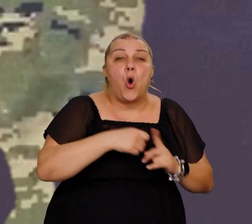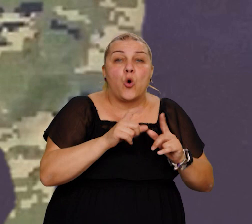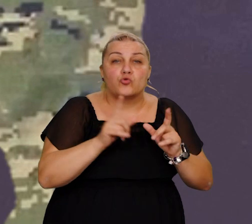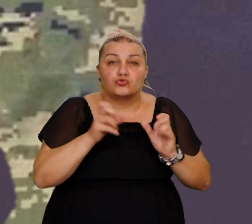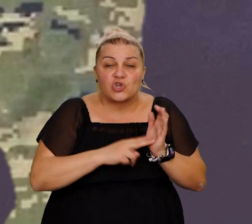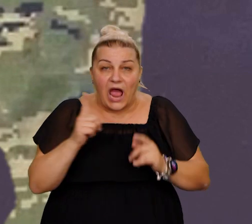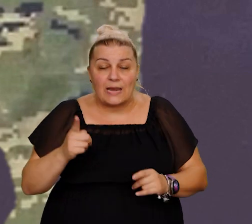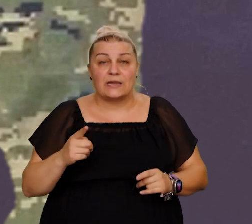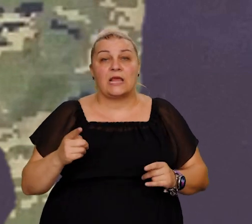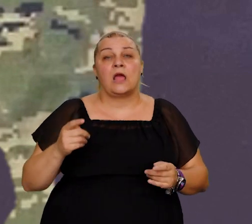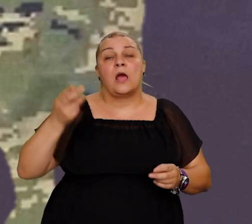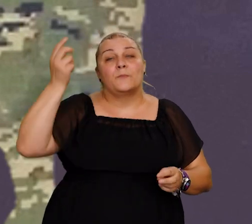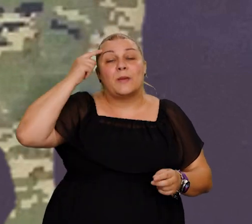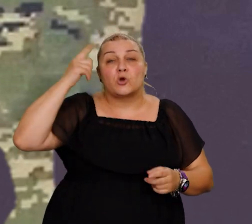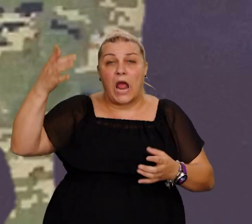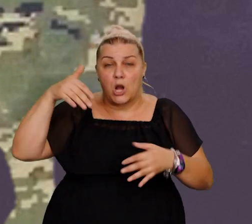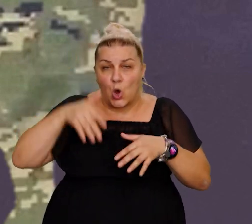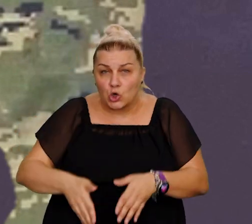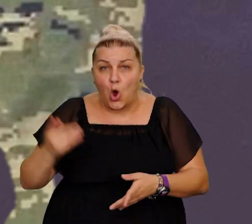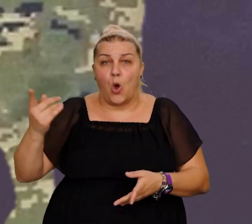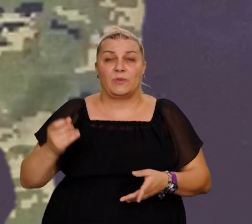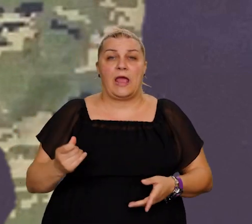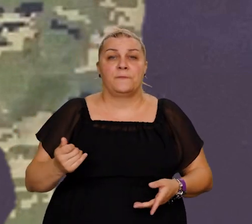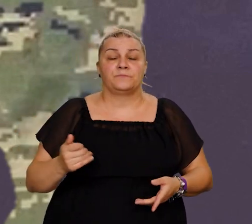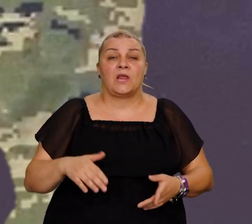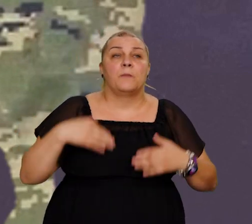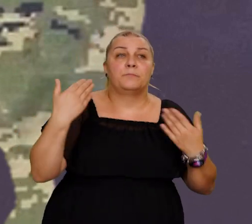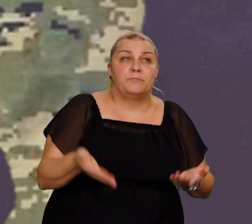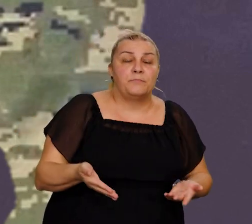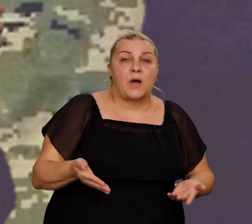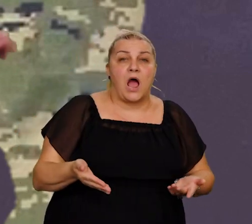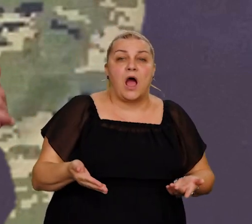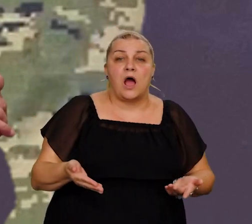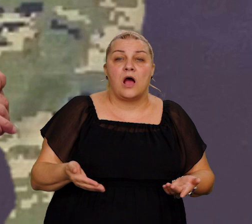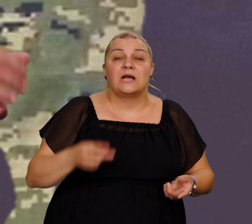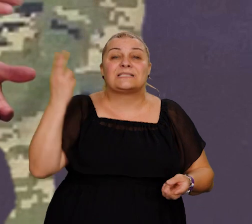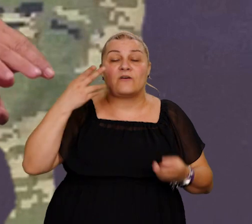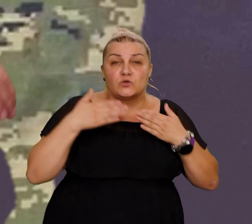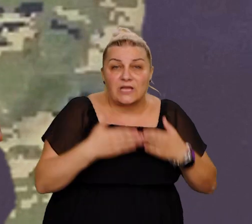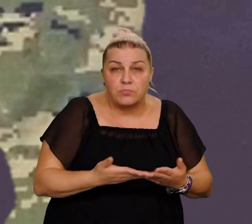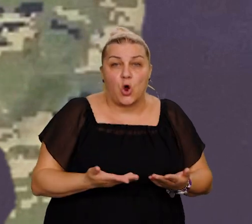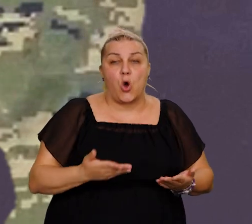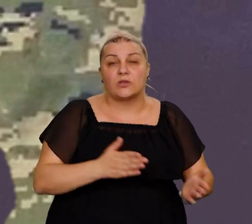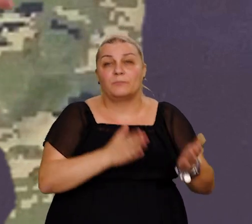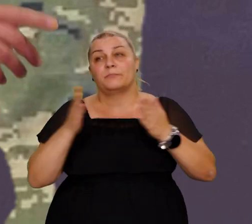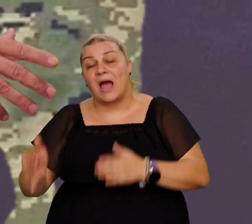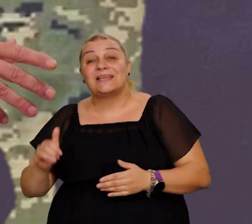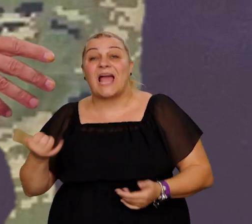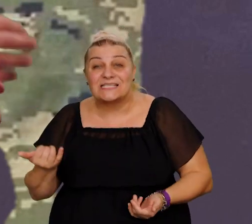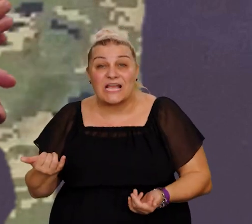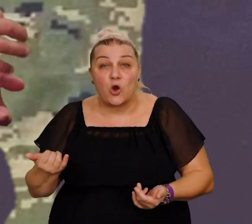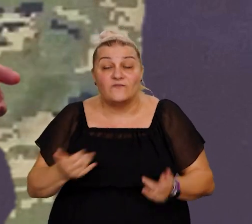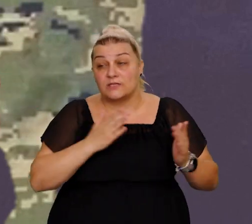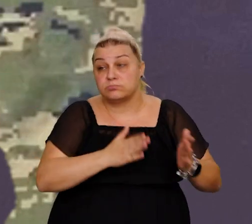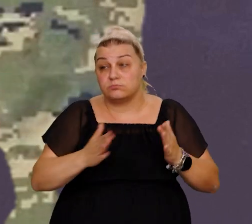krenuli s Vukovarskog memorijalnog groblja, pa smo bili u Okučanima, pa smo bili u Slavonskom Brodu, pa smo bili u